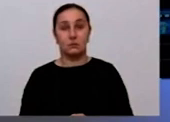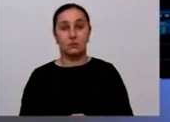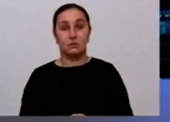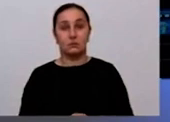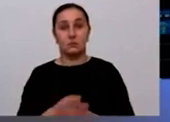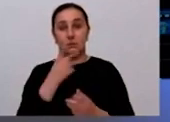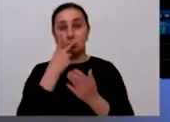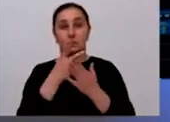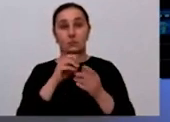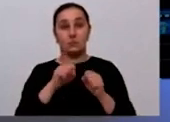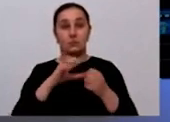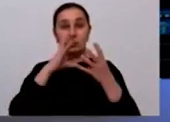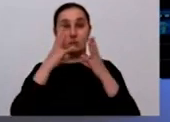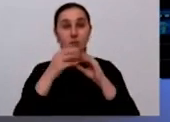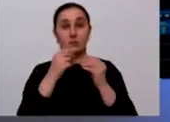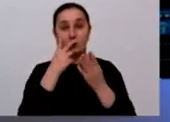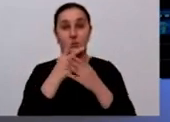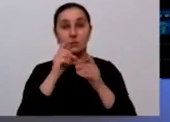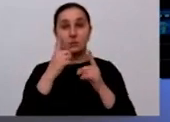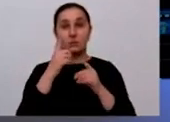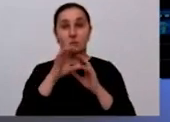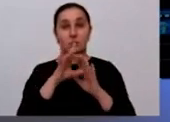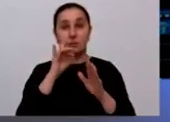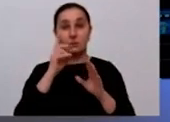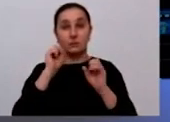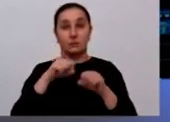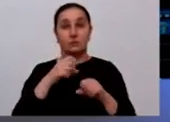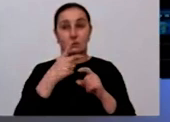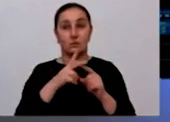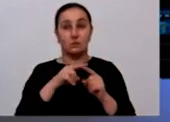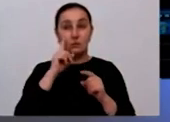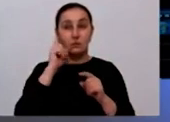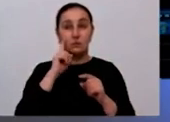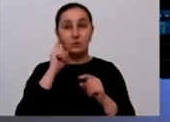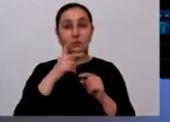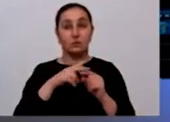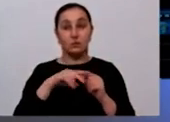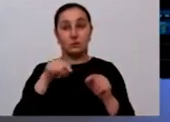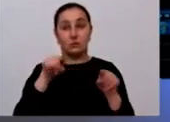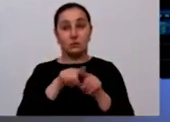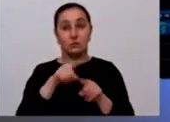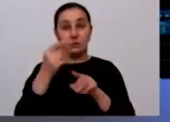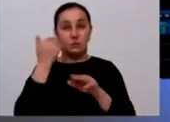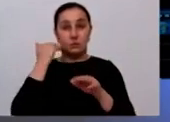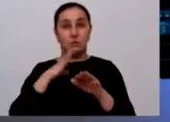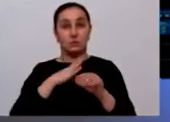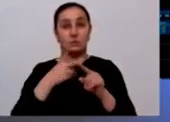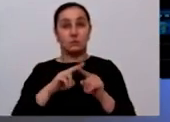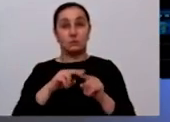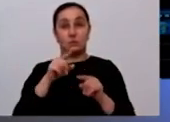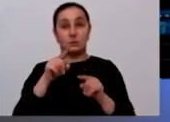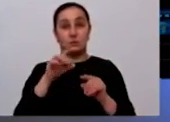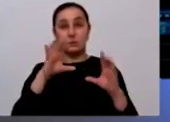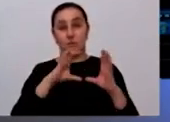Ko'rishingiz mumkin umumiy ko'rinishini. Endi bitta rangimiz qoldi, ya'ni yashil. Endi yana shu avvaldan tayyorlagan,